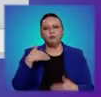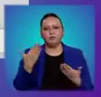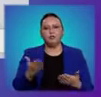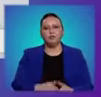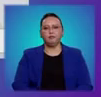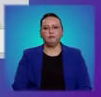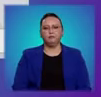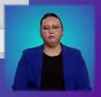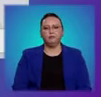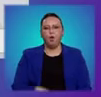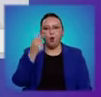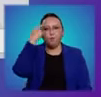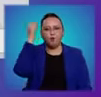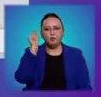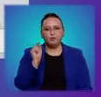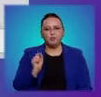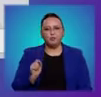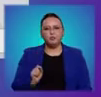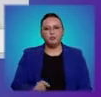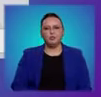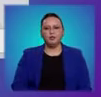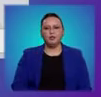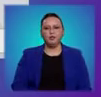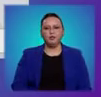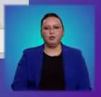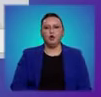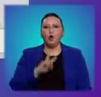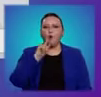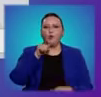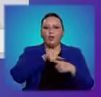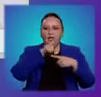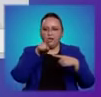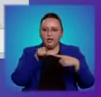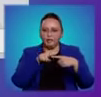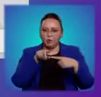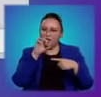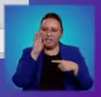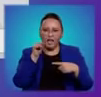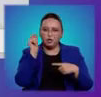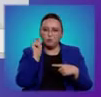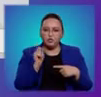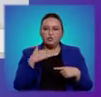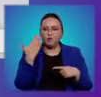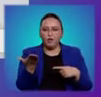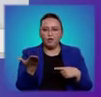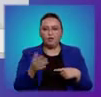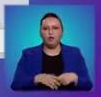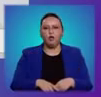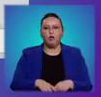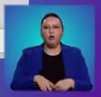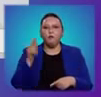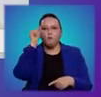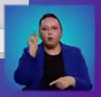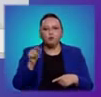Эхийг Монгол бичигт буулгахдаа тухайн үгийн язгуурыг хэрхэн бичдэг вүлээ? Мөн Монгол бичигт